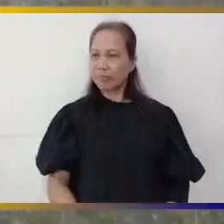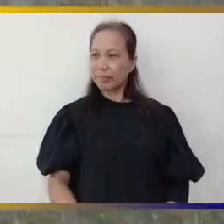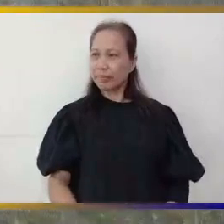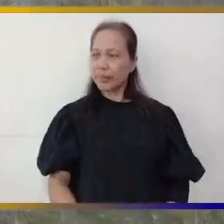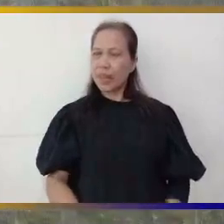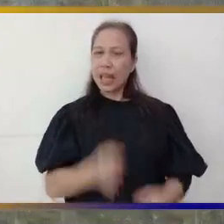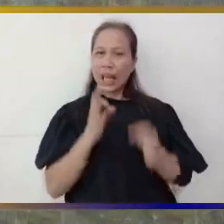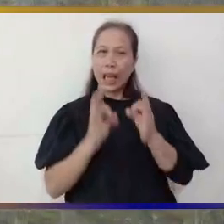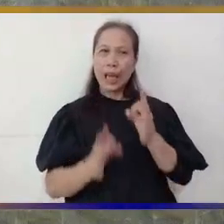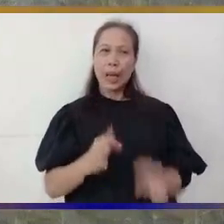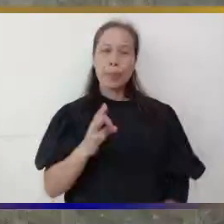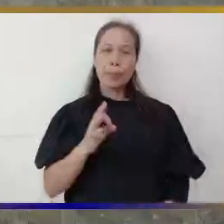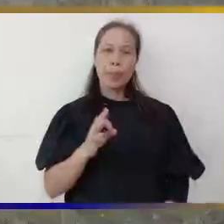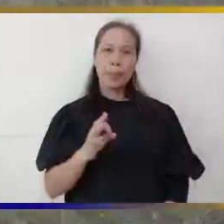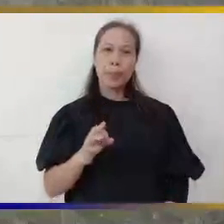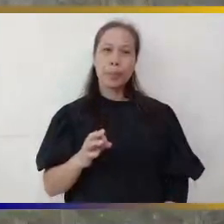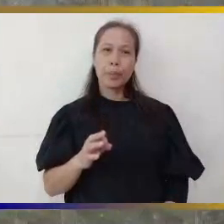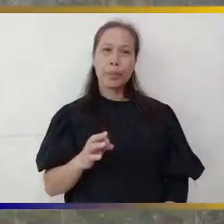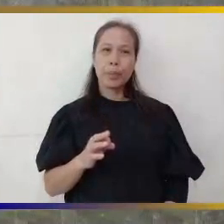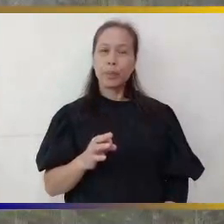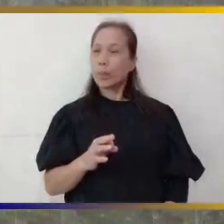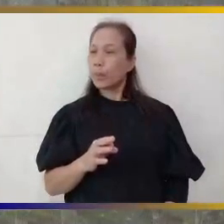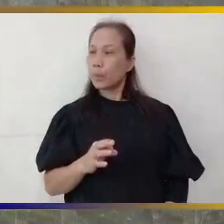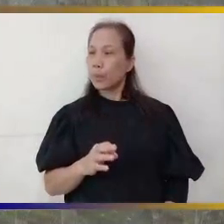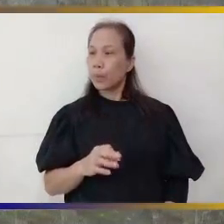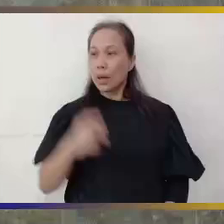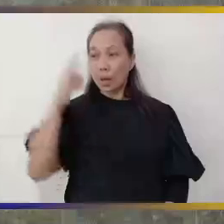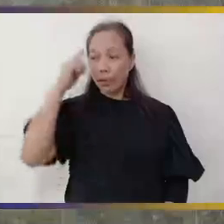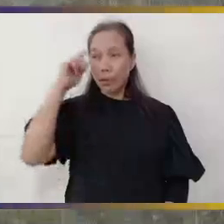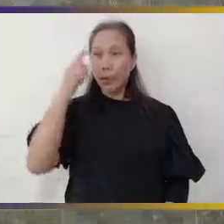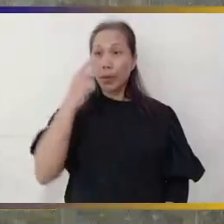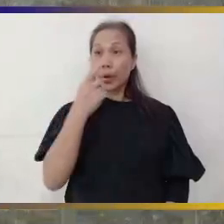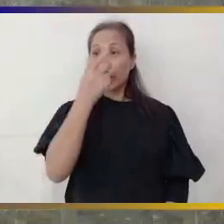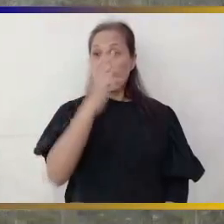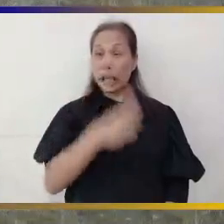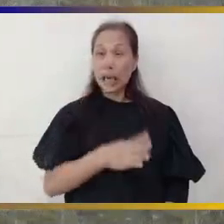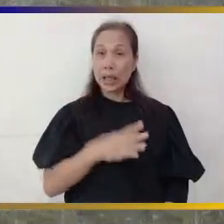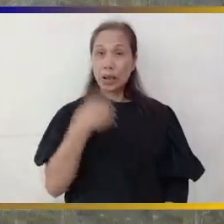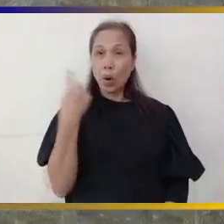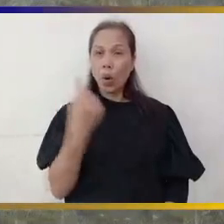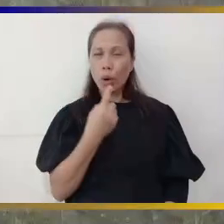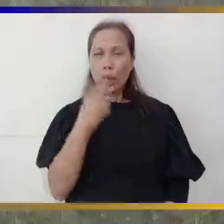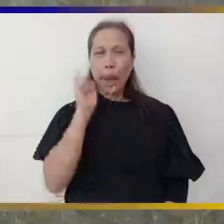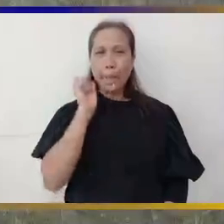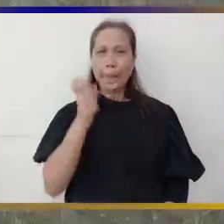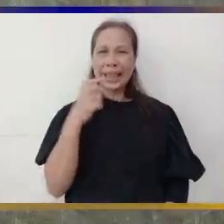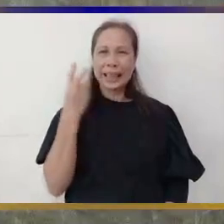patungkol sa Panginoon unahin natin lahat magmadali tayo